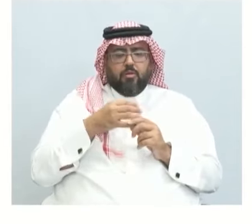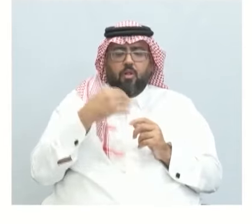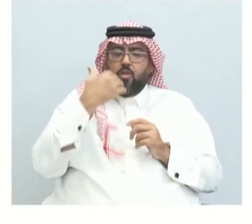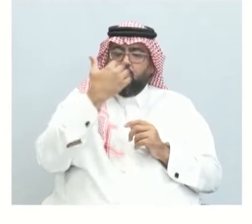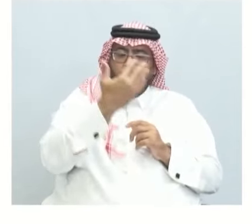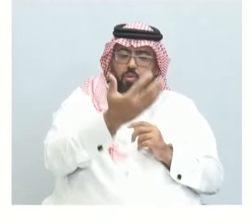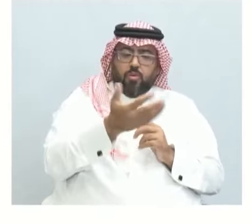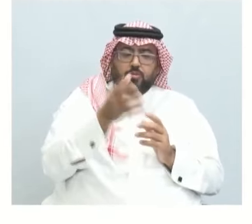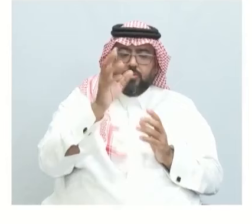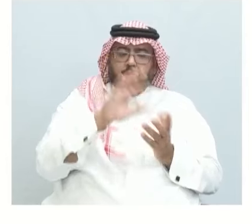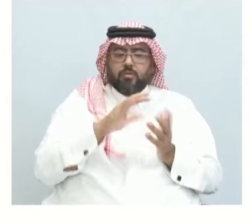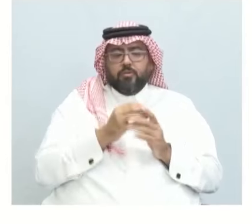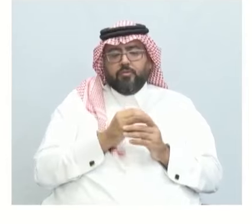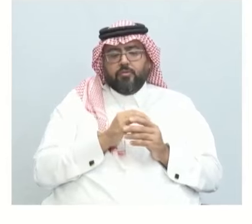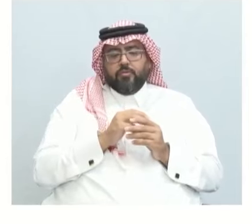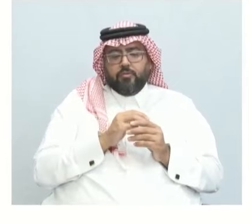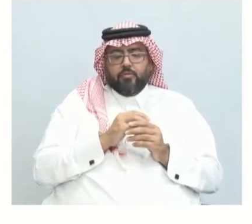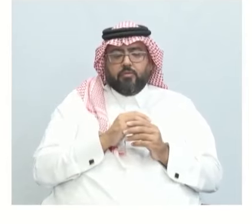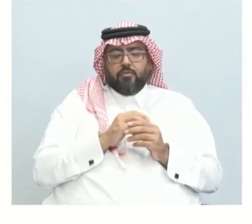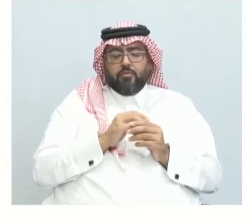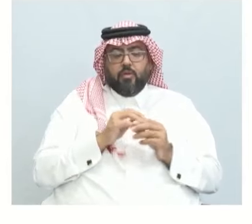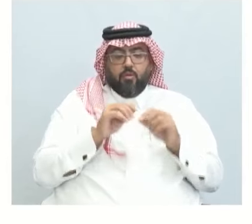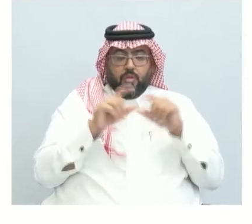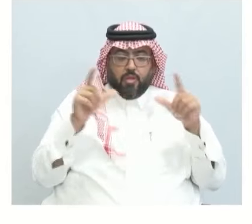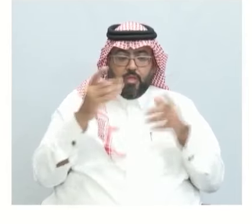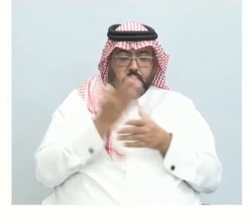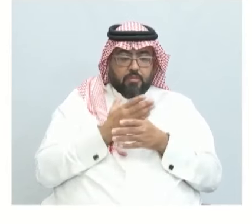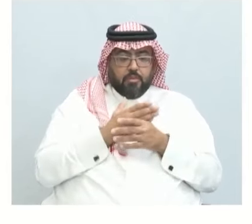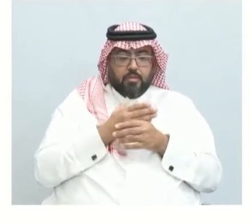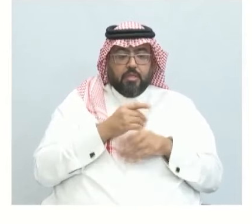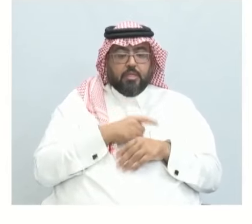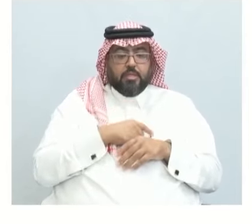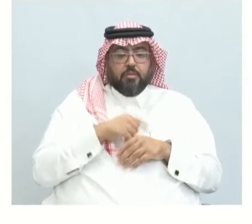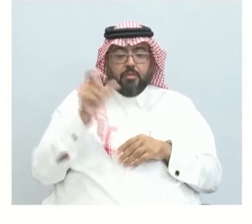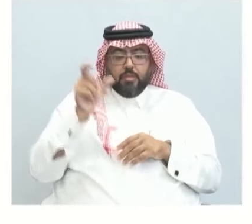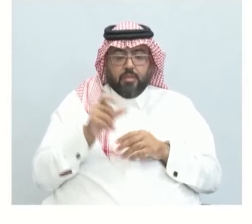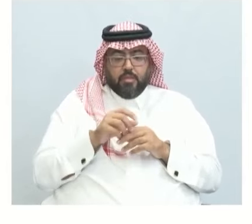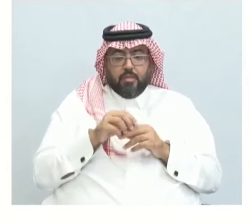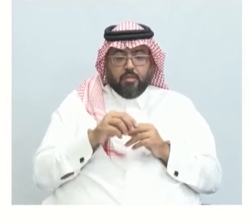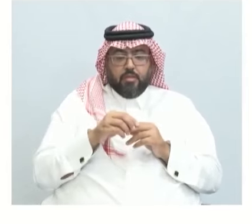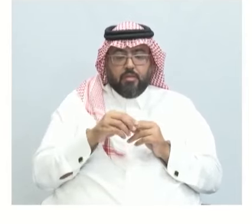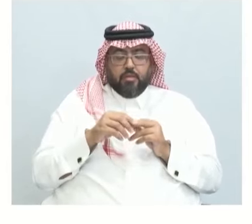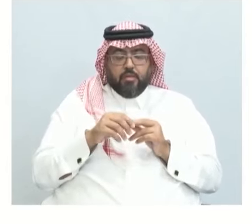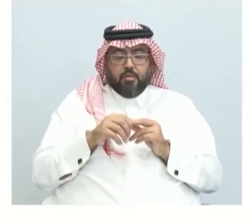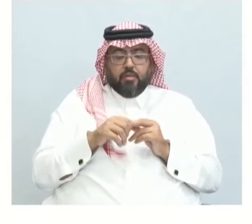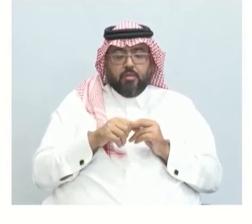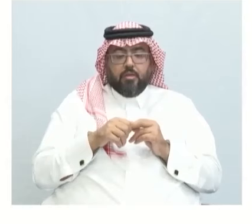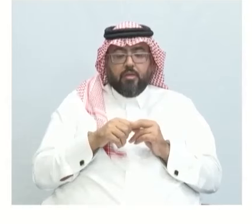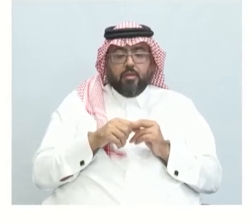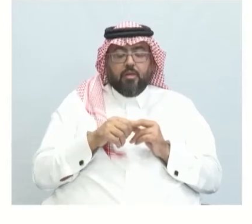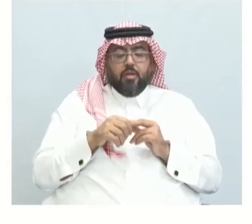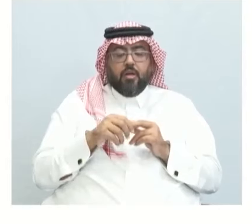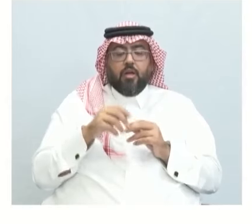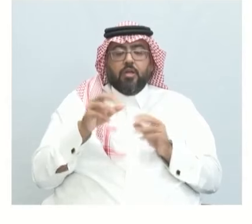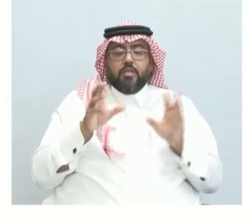وتقصر حينا اخر والذي يظهر ان سبب تسميه هذا العصر انما يعود او بالجاهل انما يعود تسميه